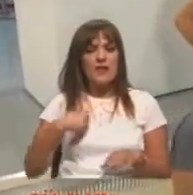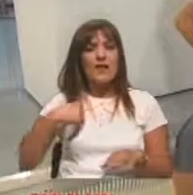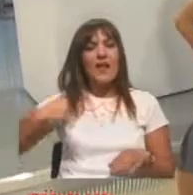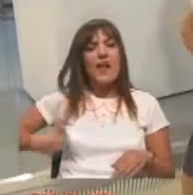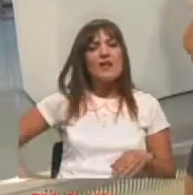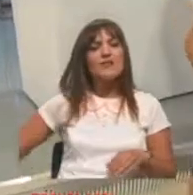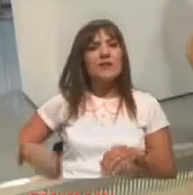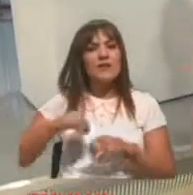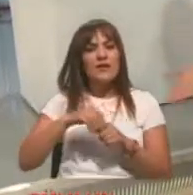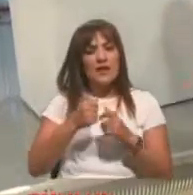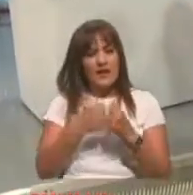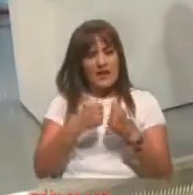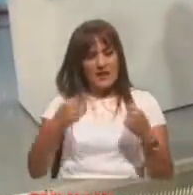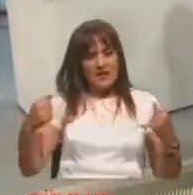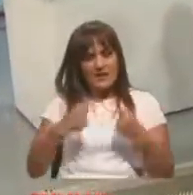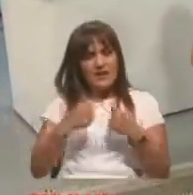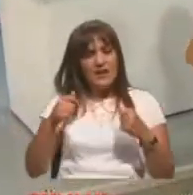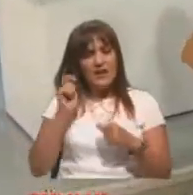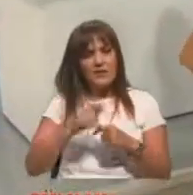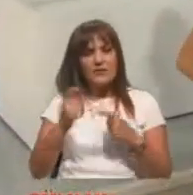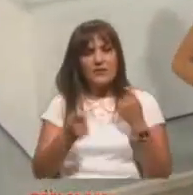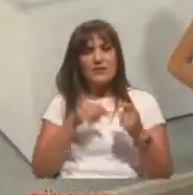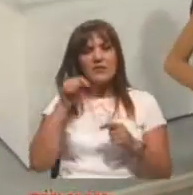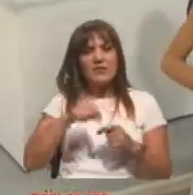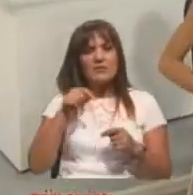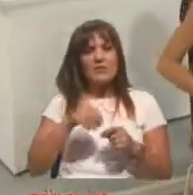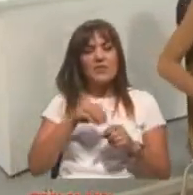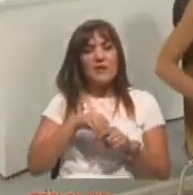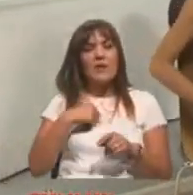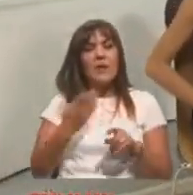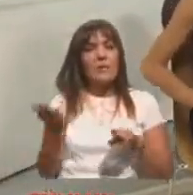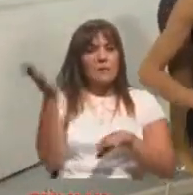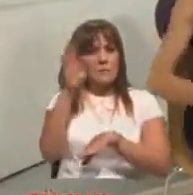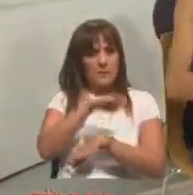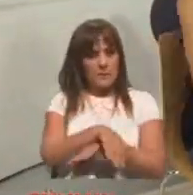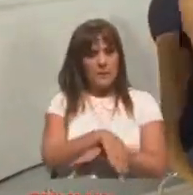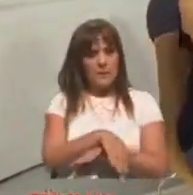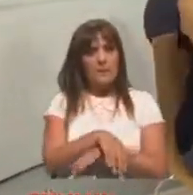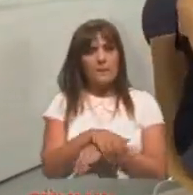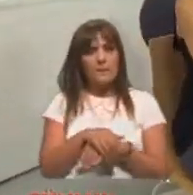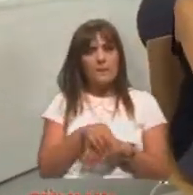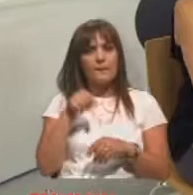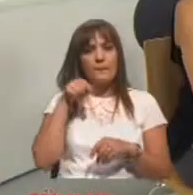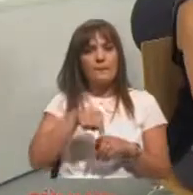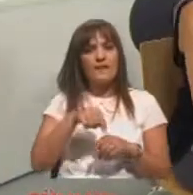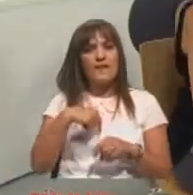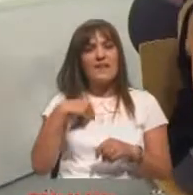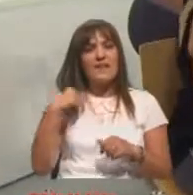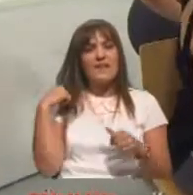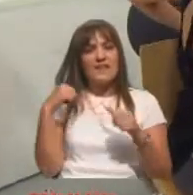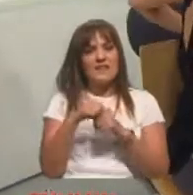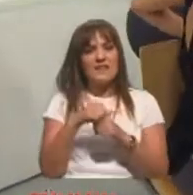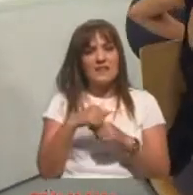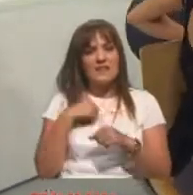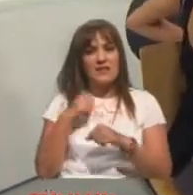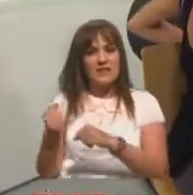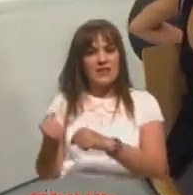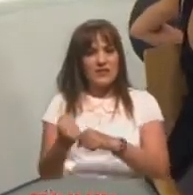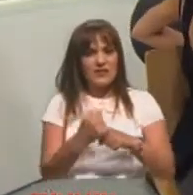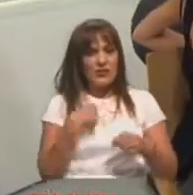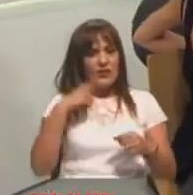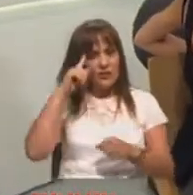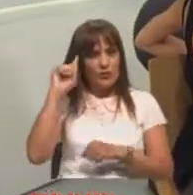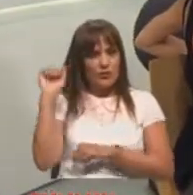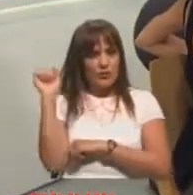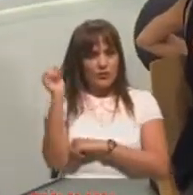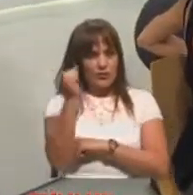kalçayı esnettim. Yani çalıştırdım. Şimdi esnetmem lazım. Bacak bacak üstüne attım. Ve buradan iyice twist yapıyorum.